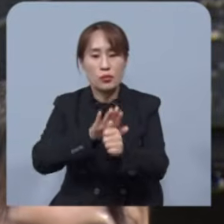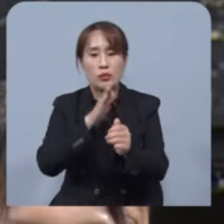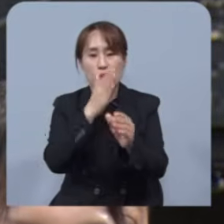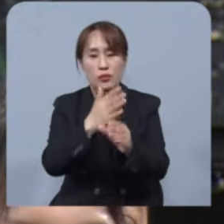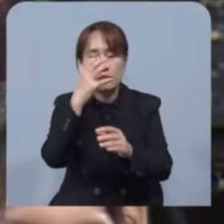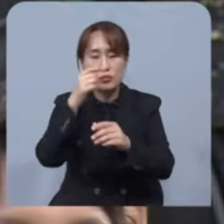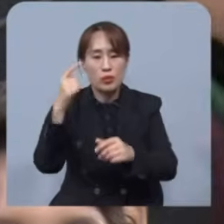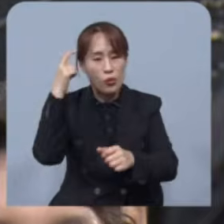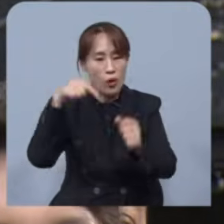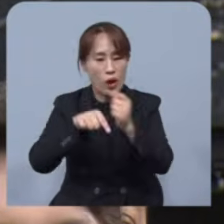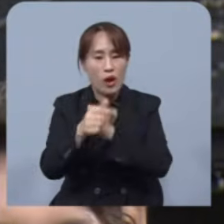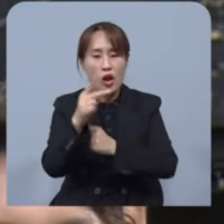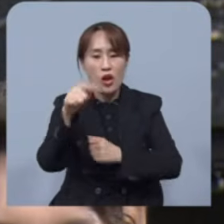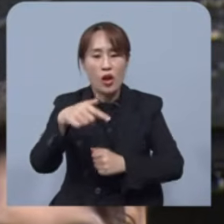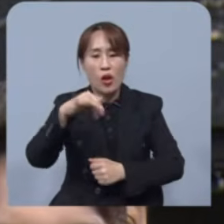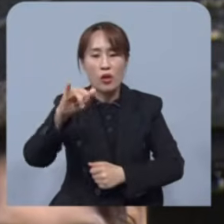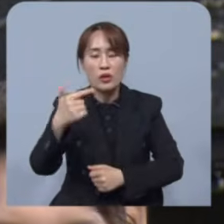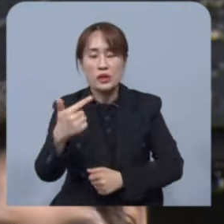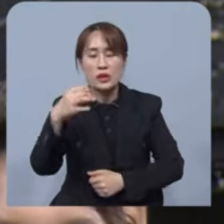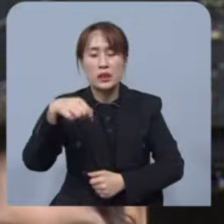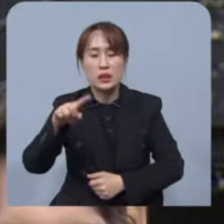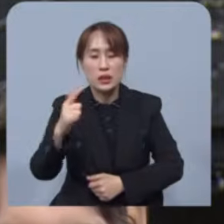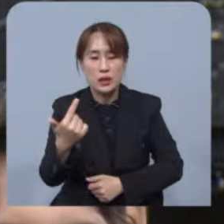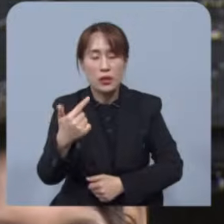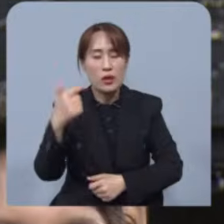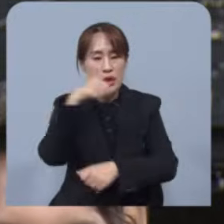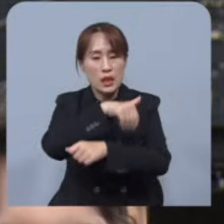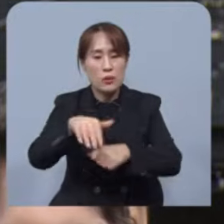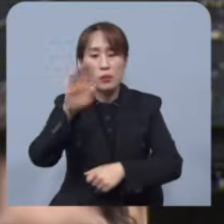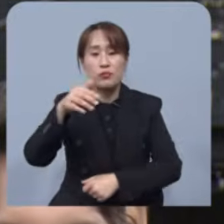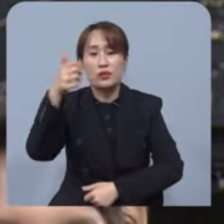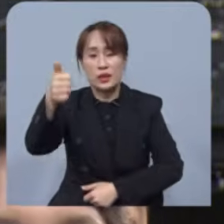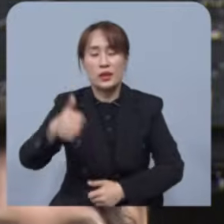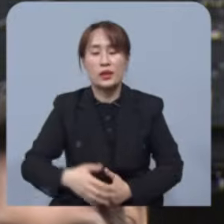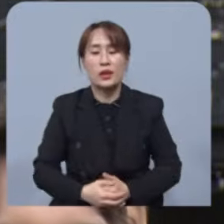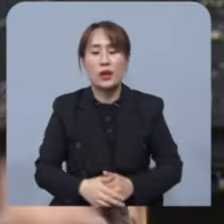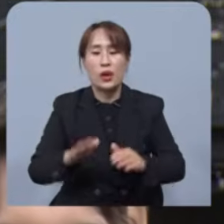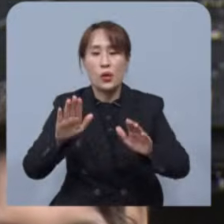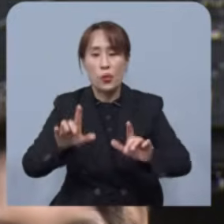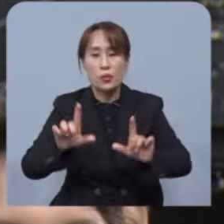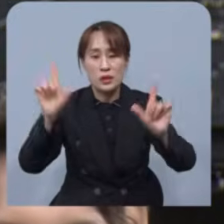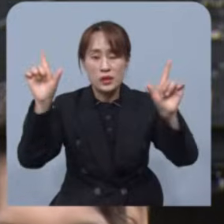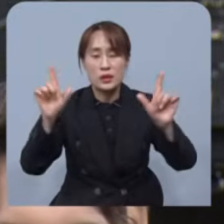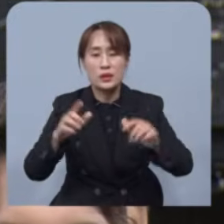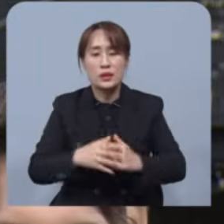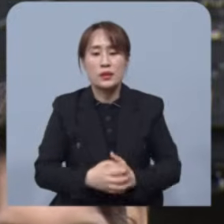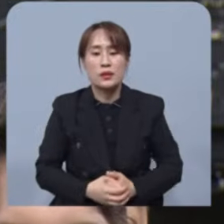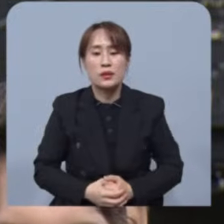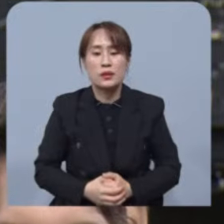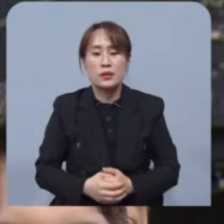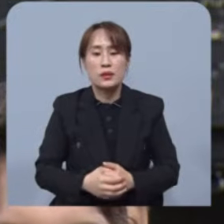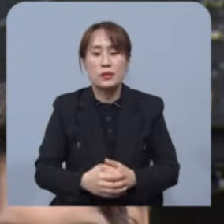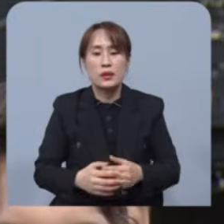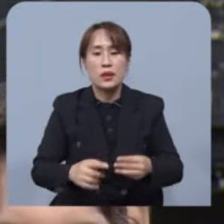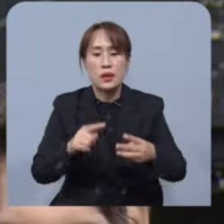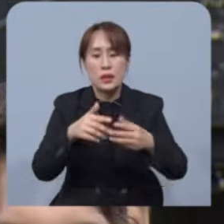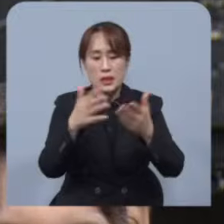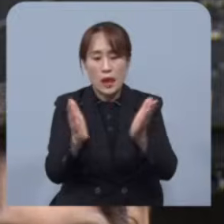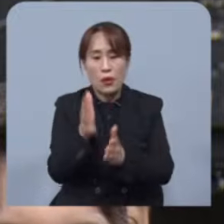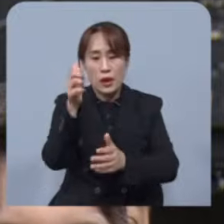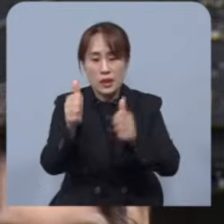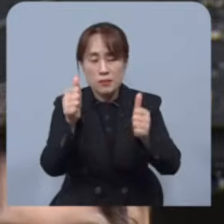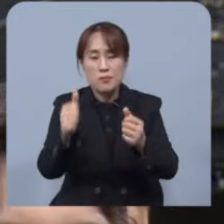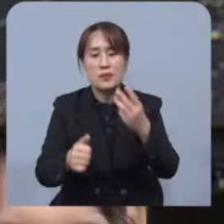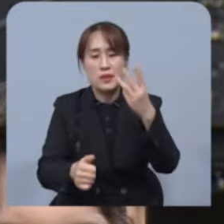있는 충북과학기술혁신원의 김광주 AI 기획부장이라고 합니다. 오늘 이제 그 새 부처에서